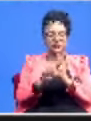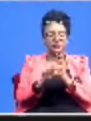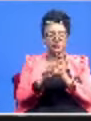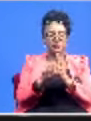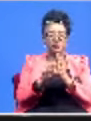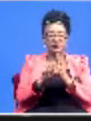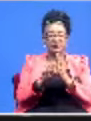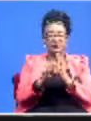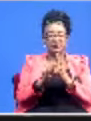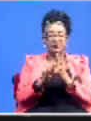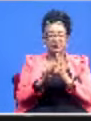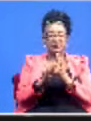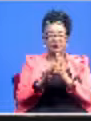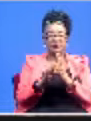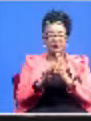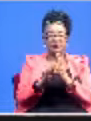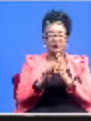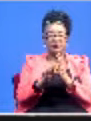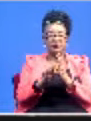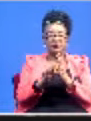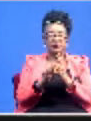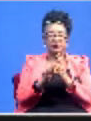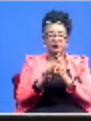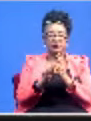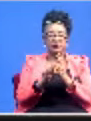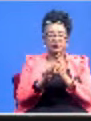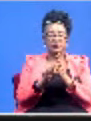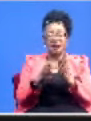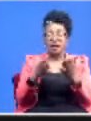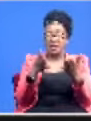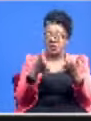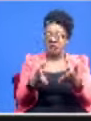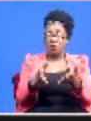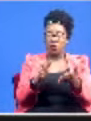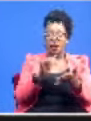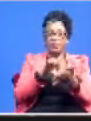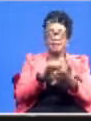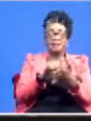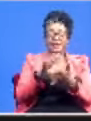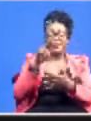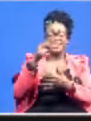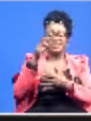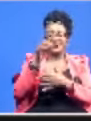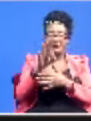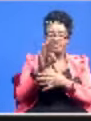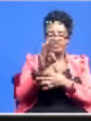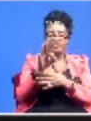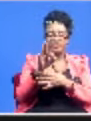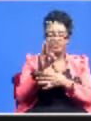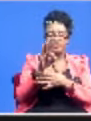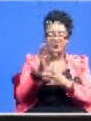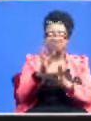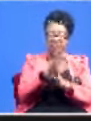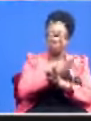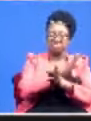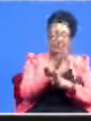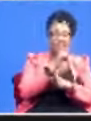common man. Now that NHIF is behind us,